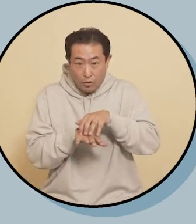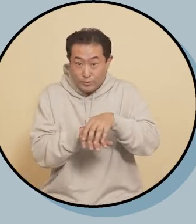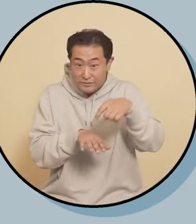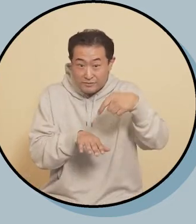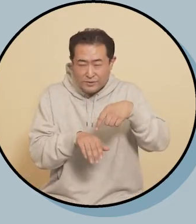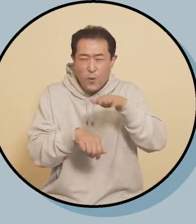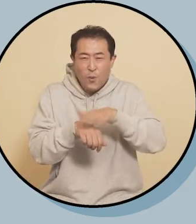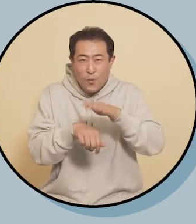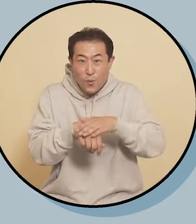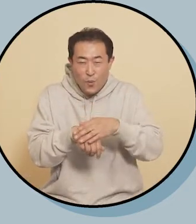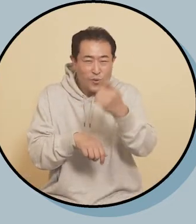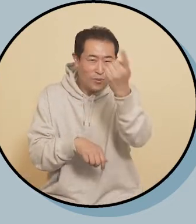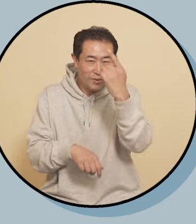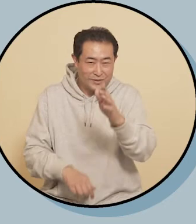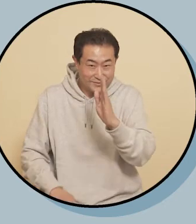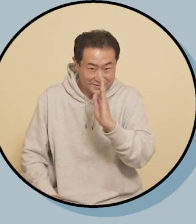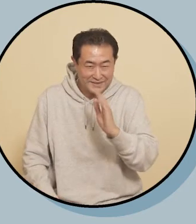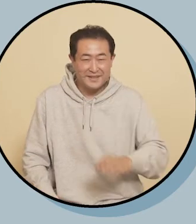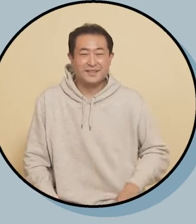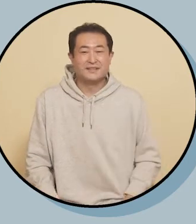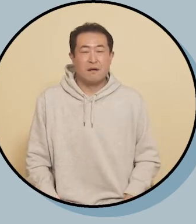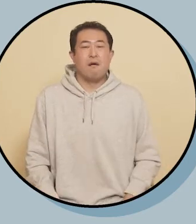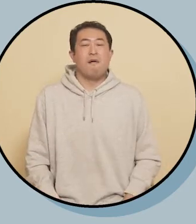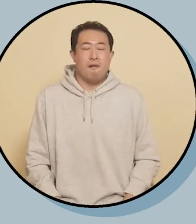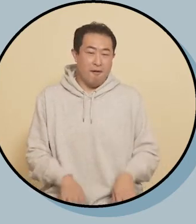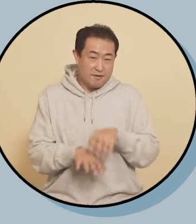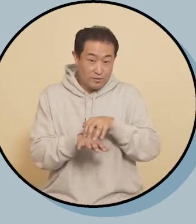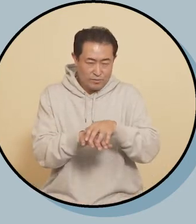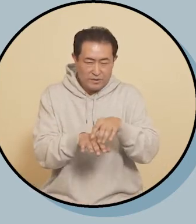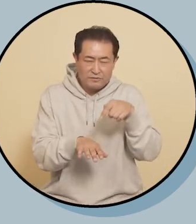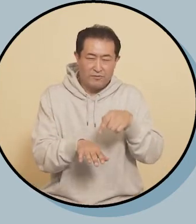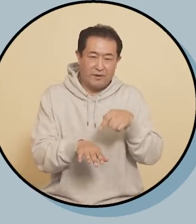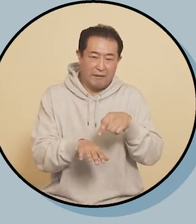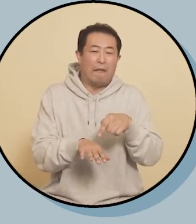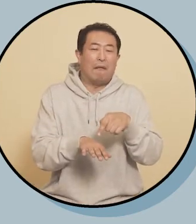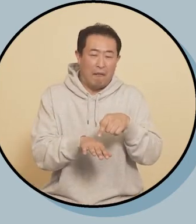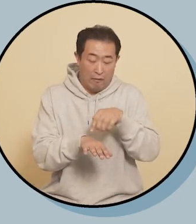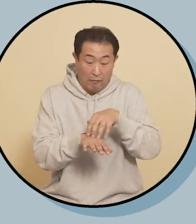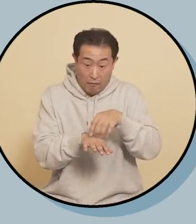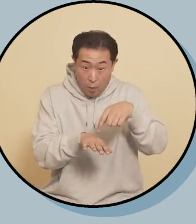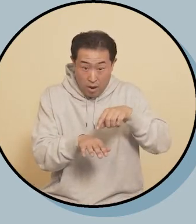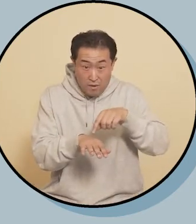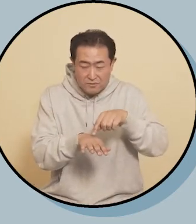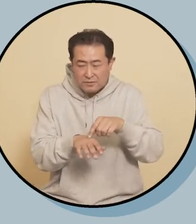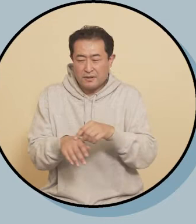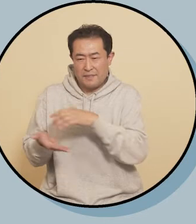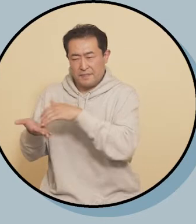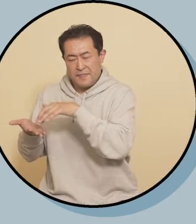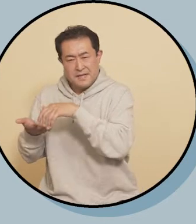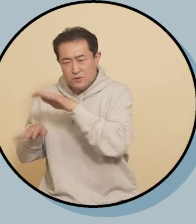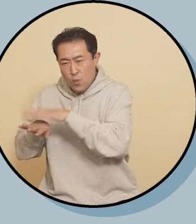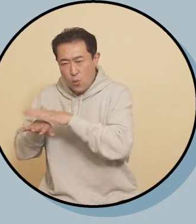ご覧いただければいいでしょ指点というのは指を使って展示の仕組みを使って言葉を伝えるもの